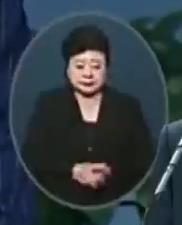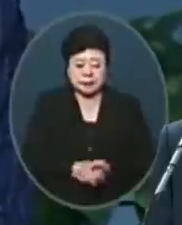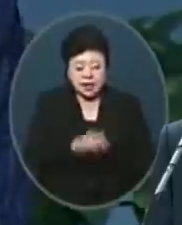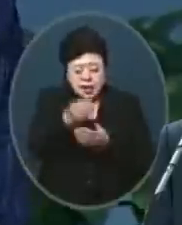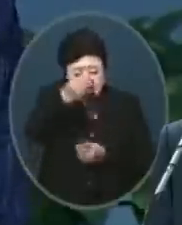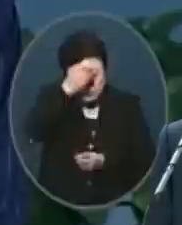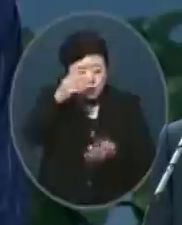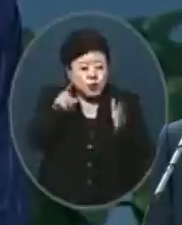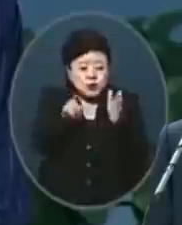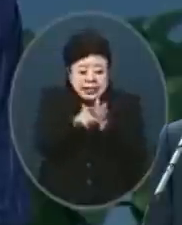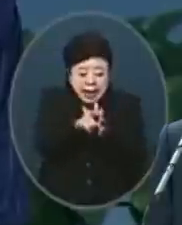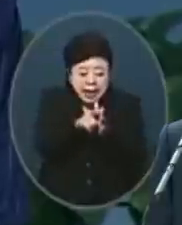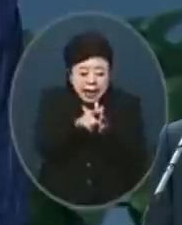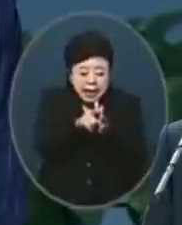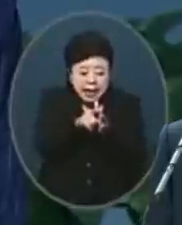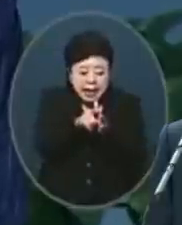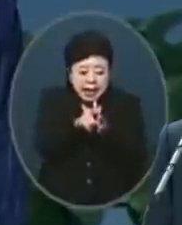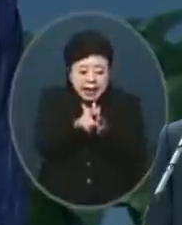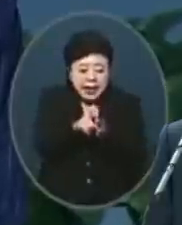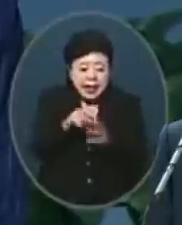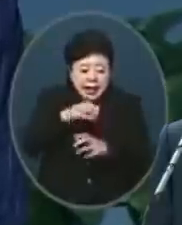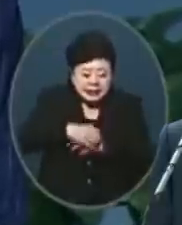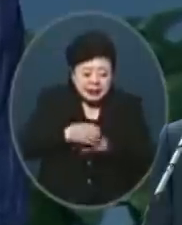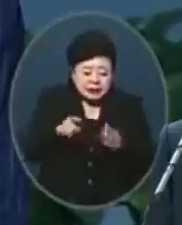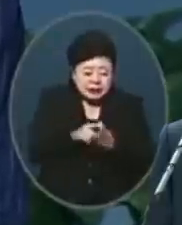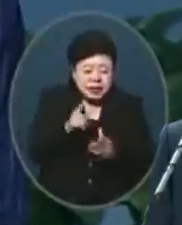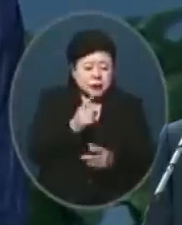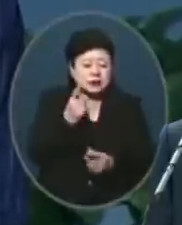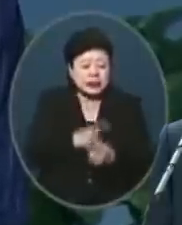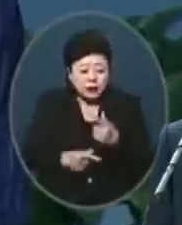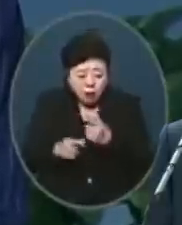기독교 신앙이 세계 어느 신앙보다